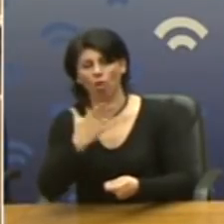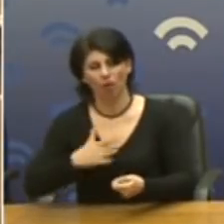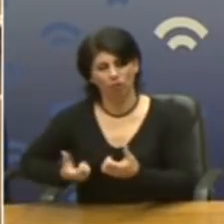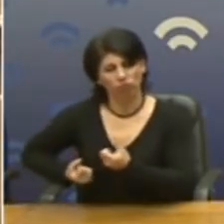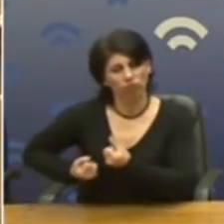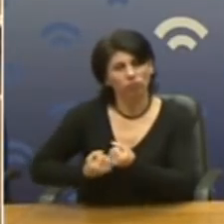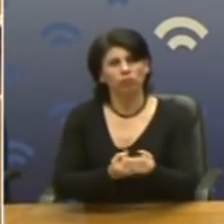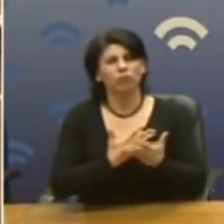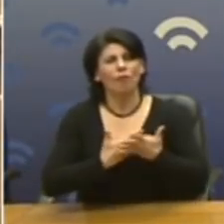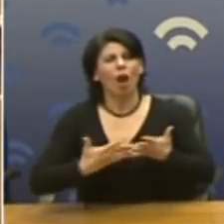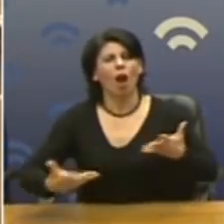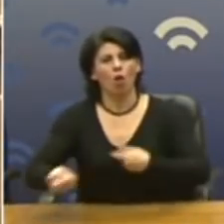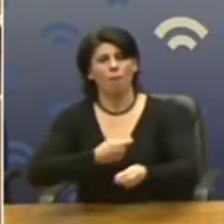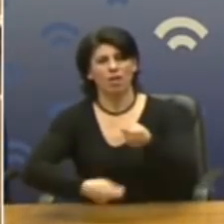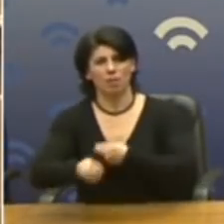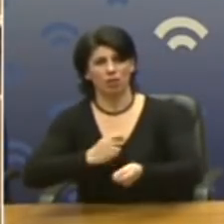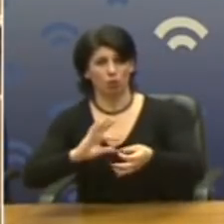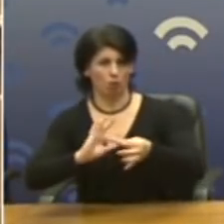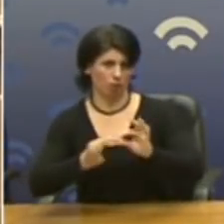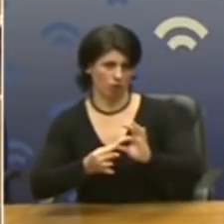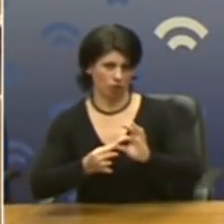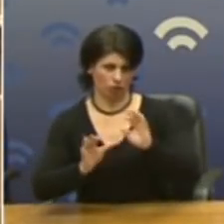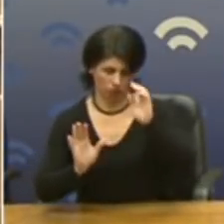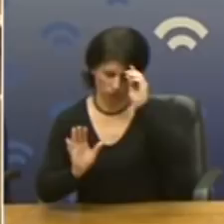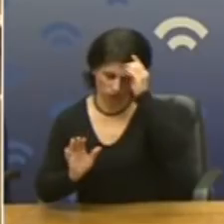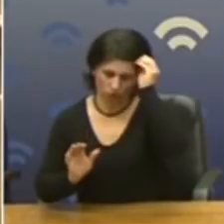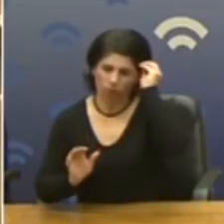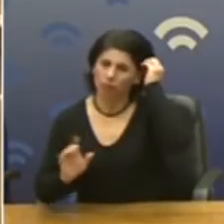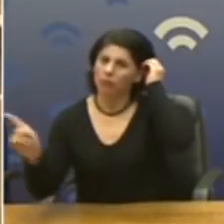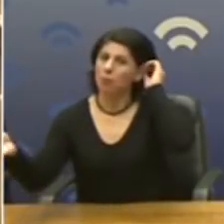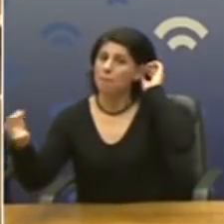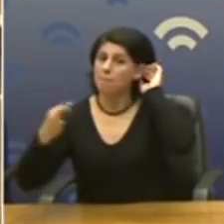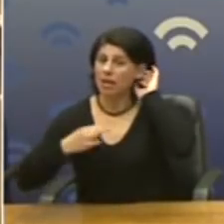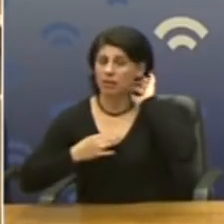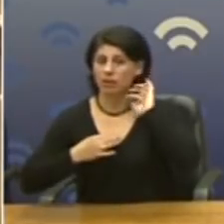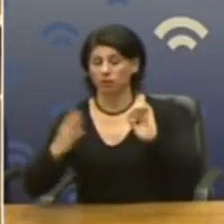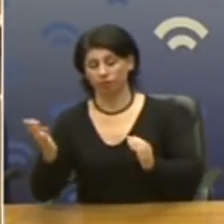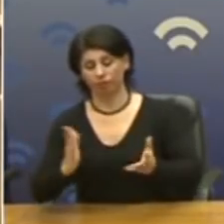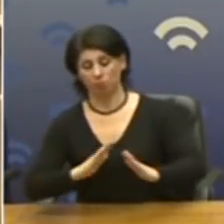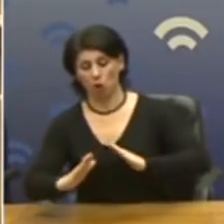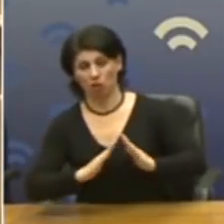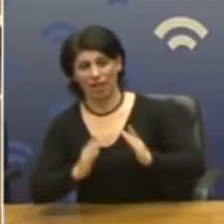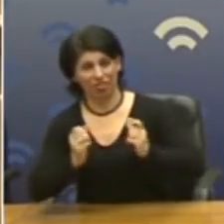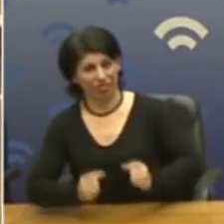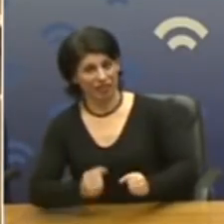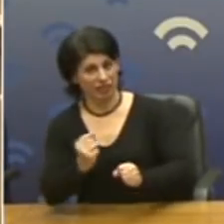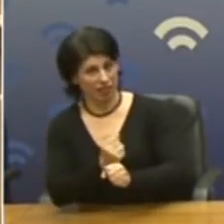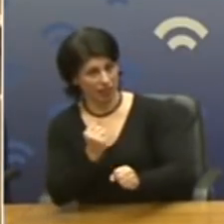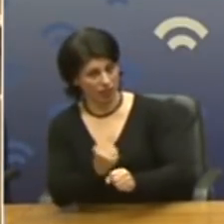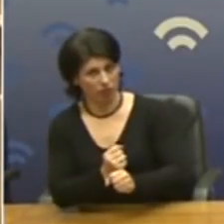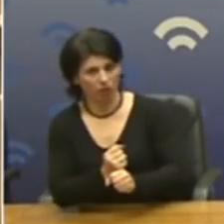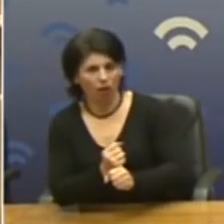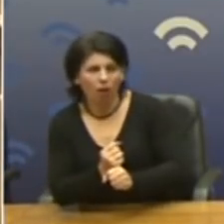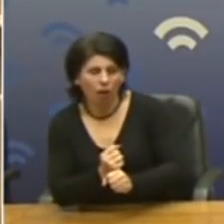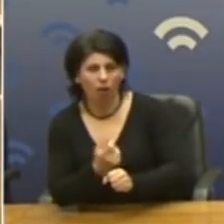μεγάλους επιχειρηματικούς ομίλους. Μιλάτε για δήθεν προστασία των θέσεων εργασίας, χωρίς